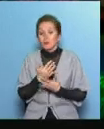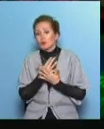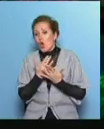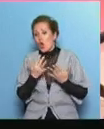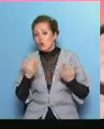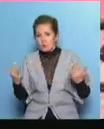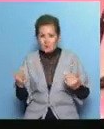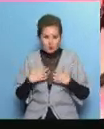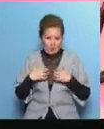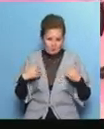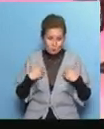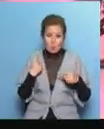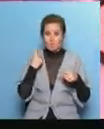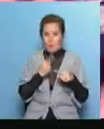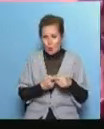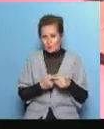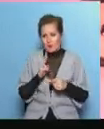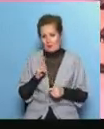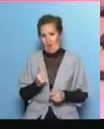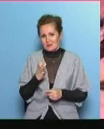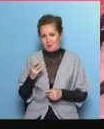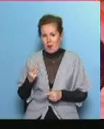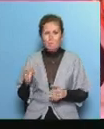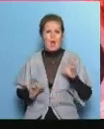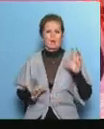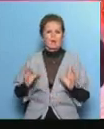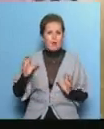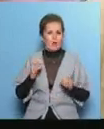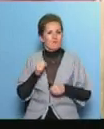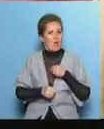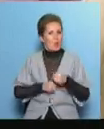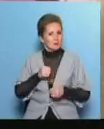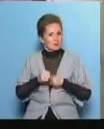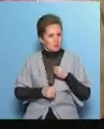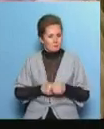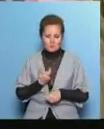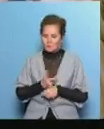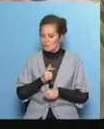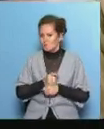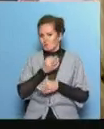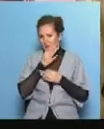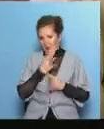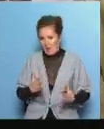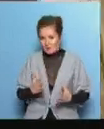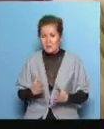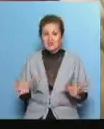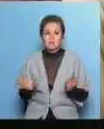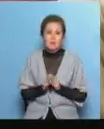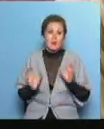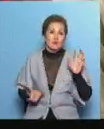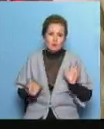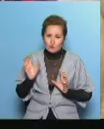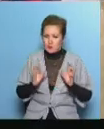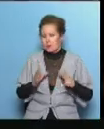животных. Плюс классика советского цирка – медведи на велосипеде. Понравилось, особенно с мишками. Мы были просто